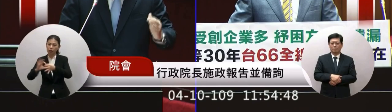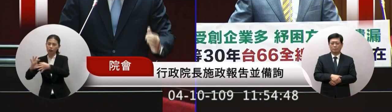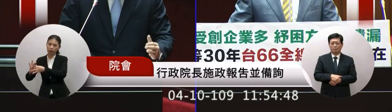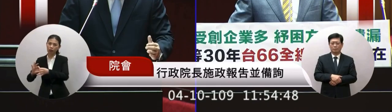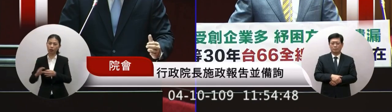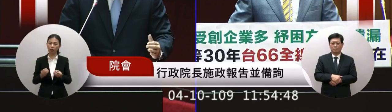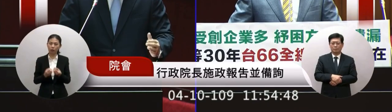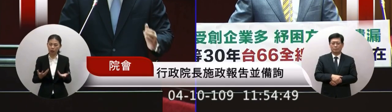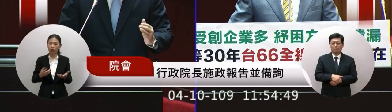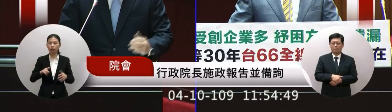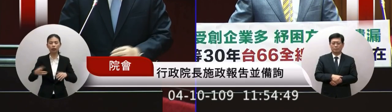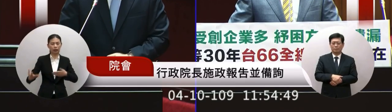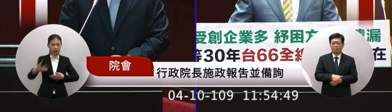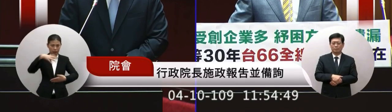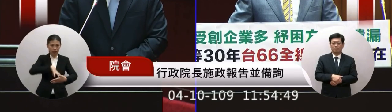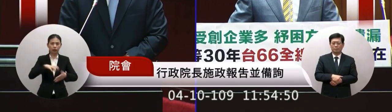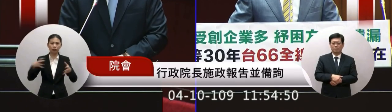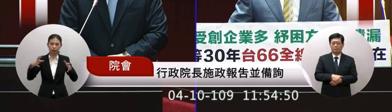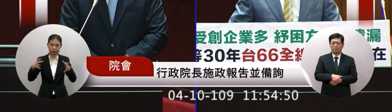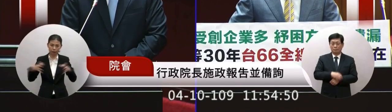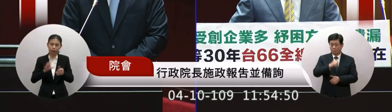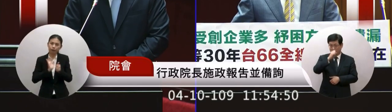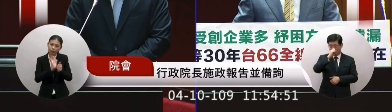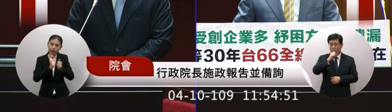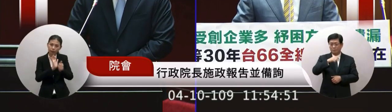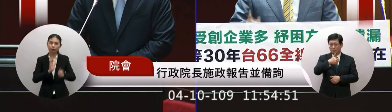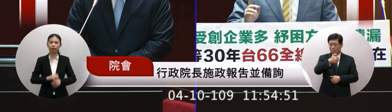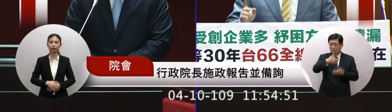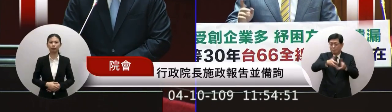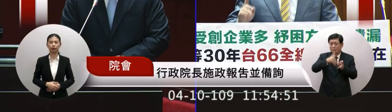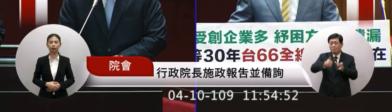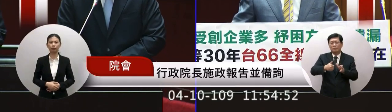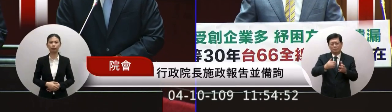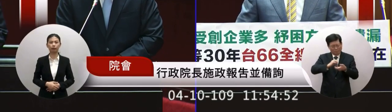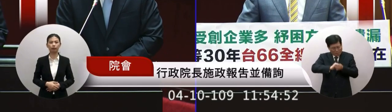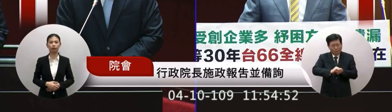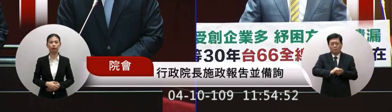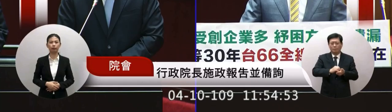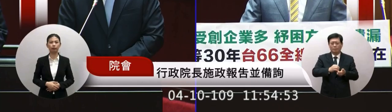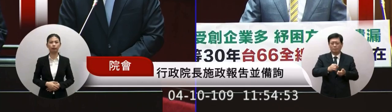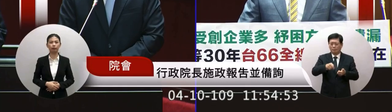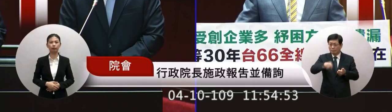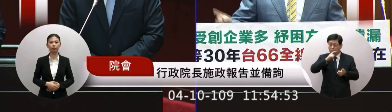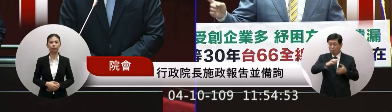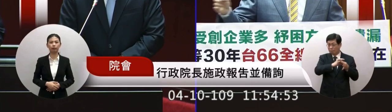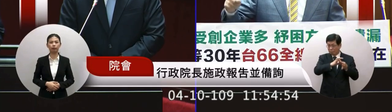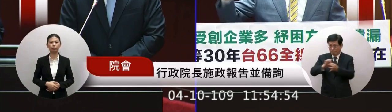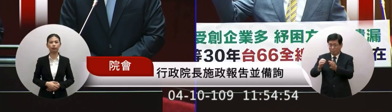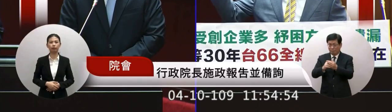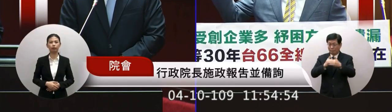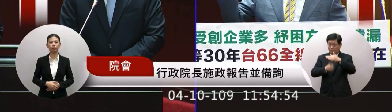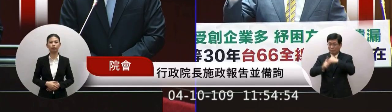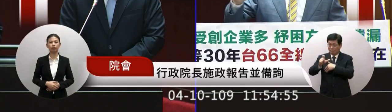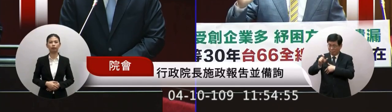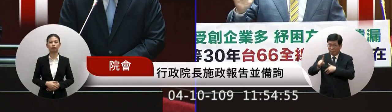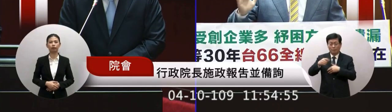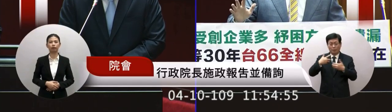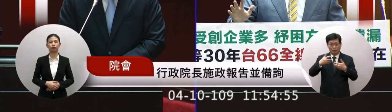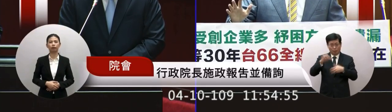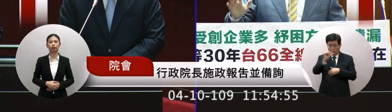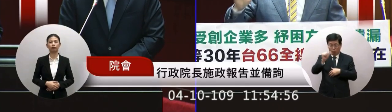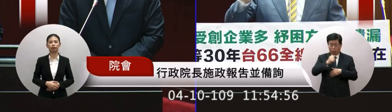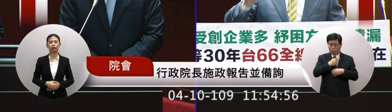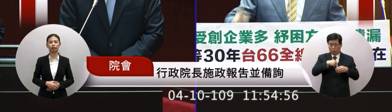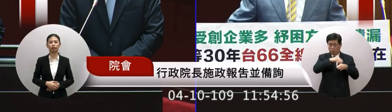关，我们会并入，好来推动。 好，那谢谢部长，所以请一定要把这个连到台60线，包括刚刚这5个交流